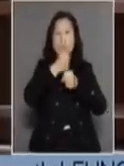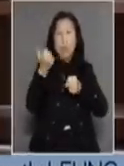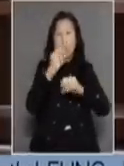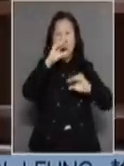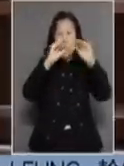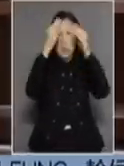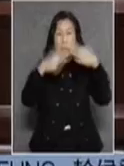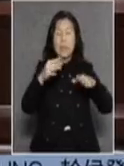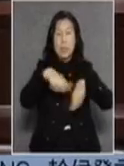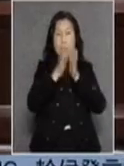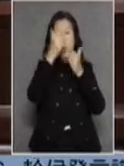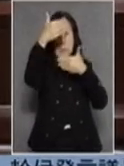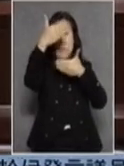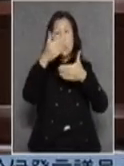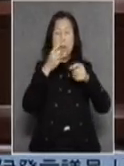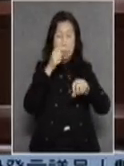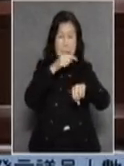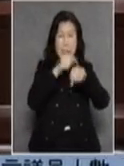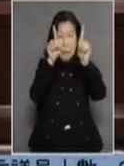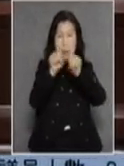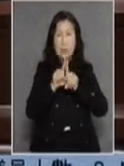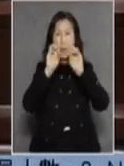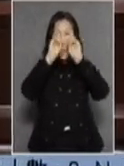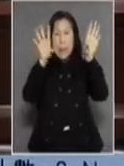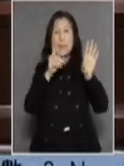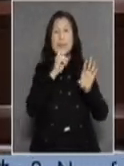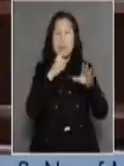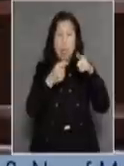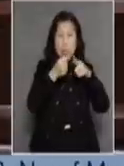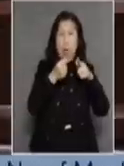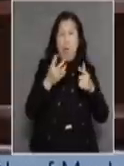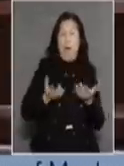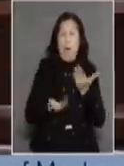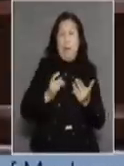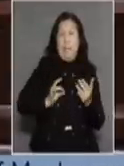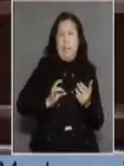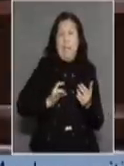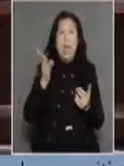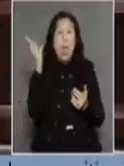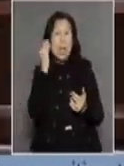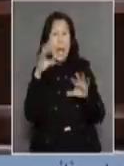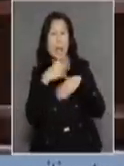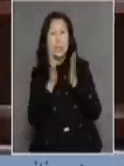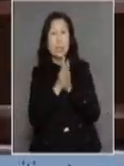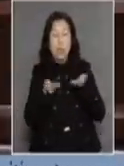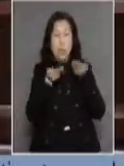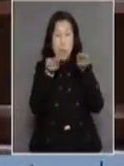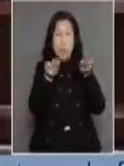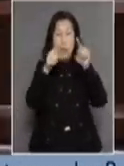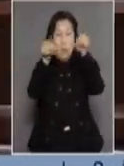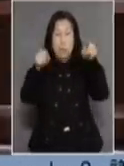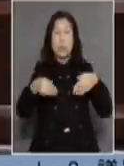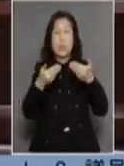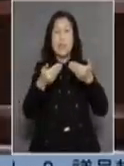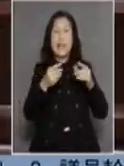是定期公布，無論公私營房屋的資訊全盤呈現在公